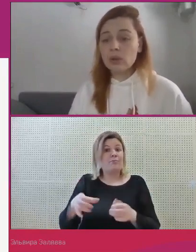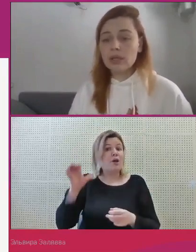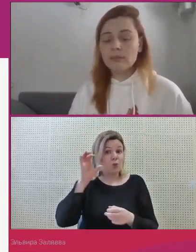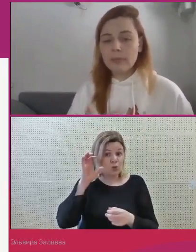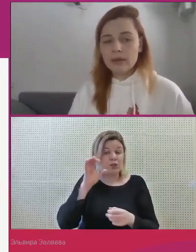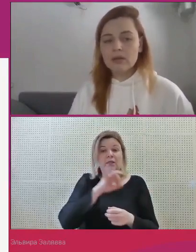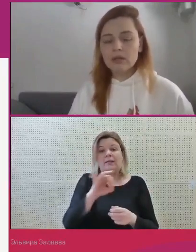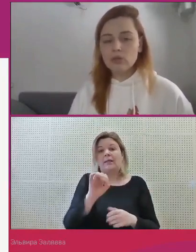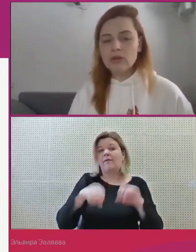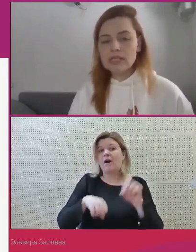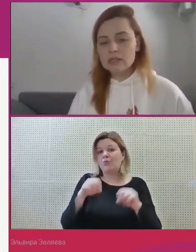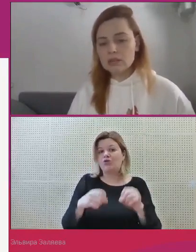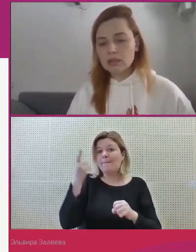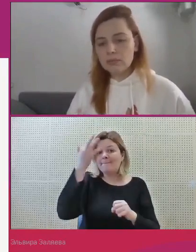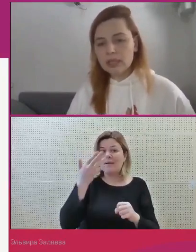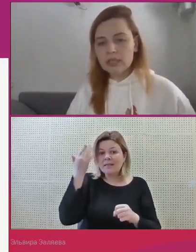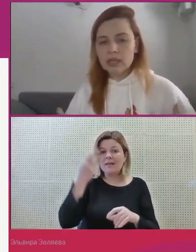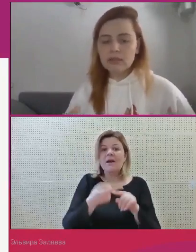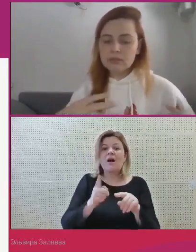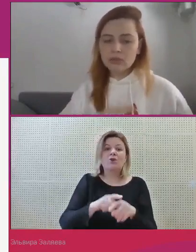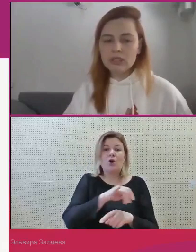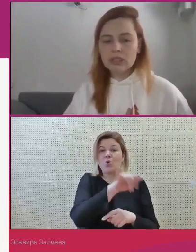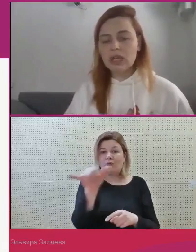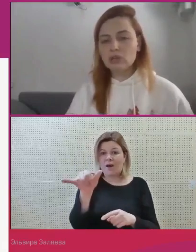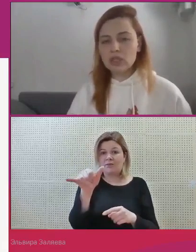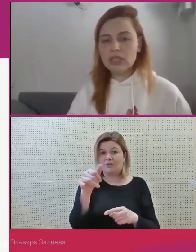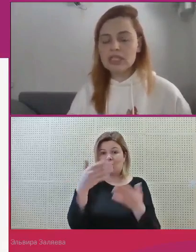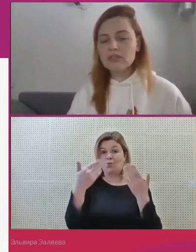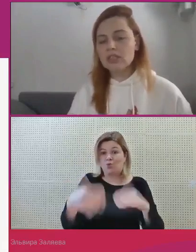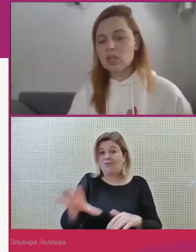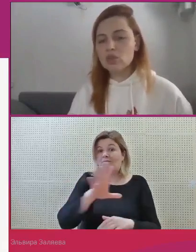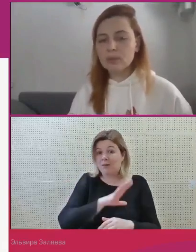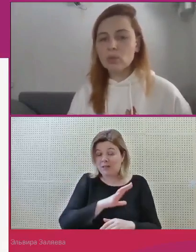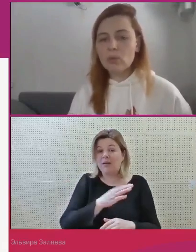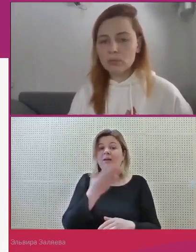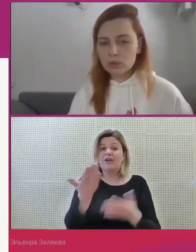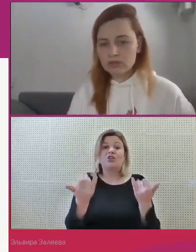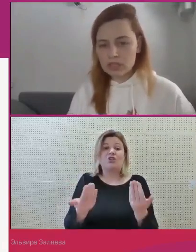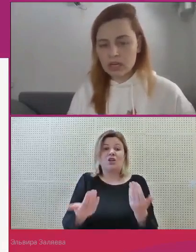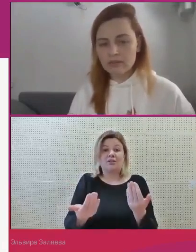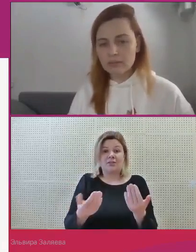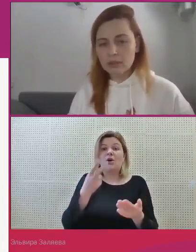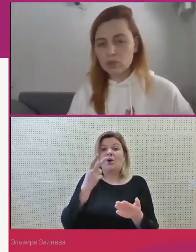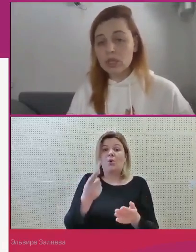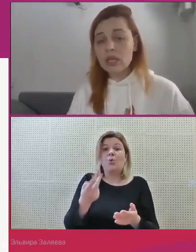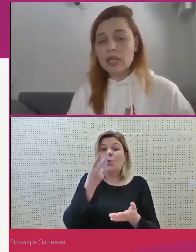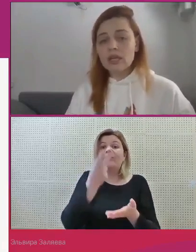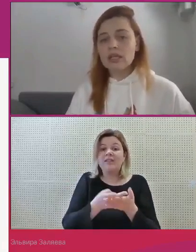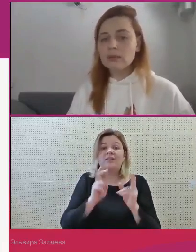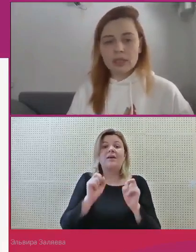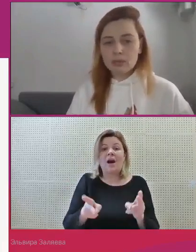мысли, которые у вас были, да, вы увидите, как нужно действовать, и дальше уже по-другому будете выстраивать. Потому